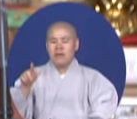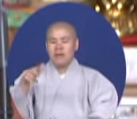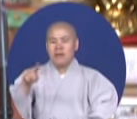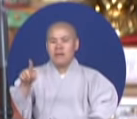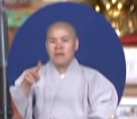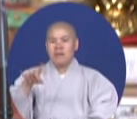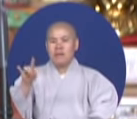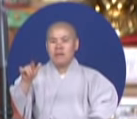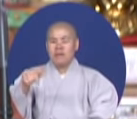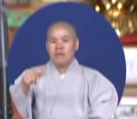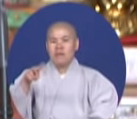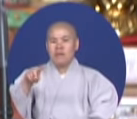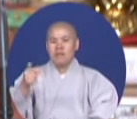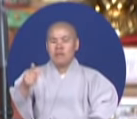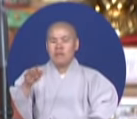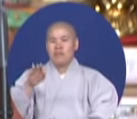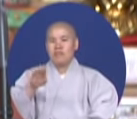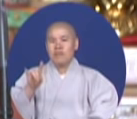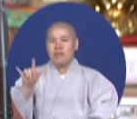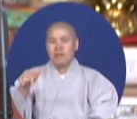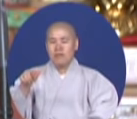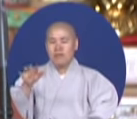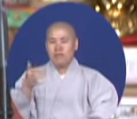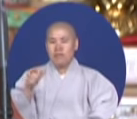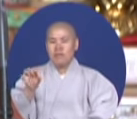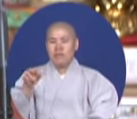나자색선백 공정이